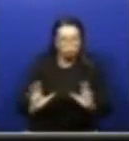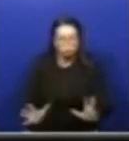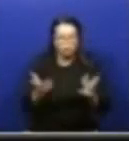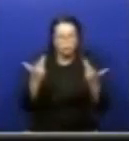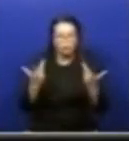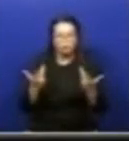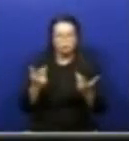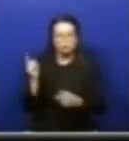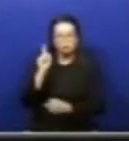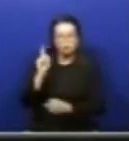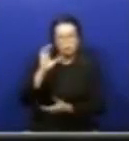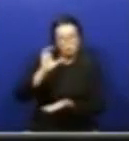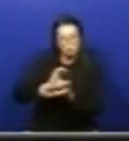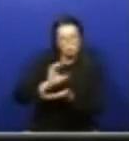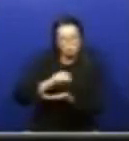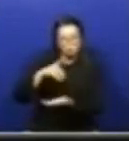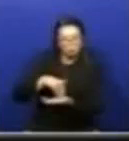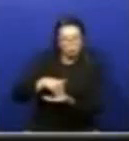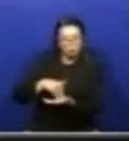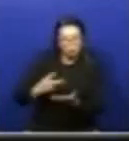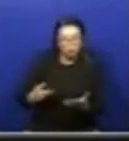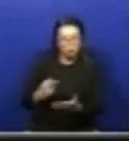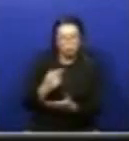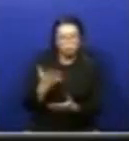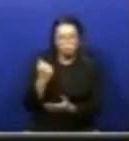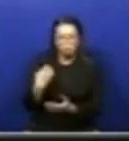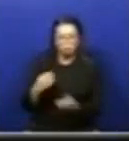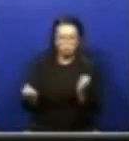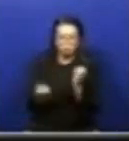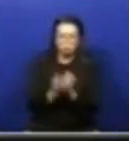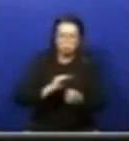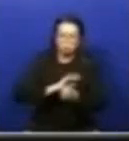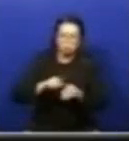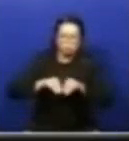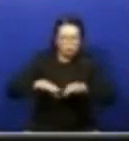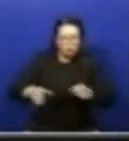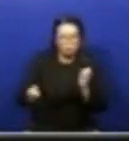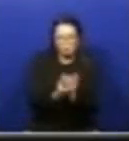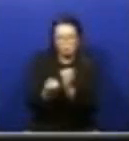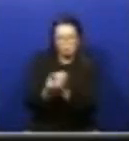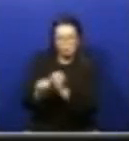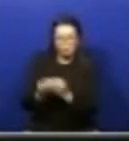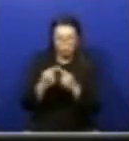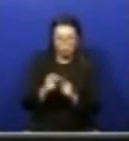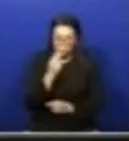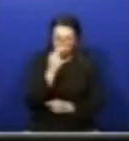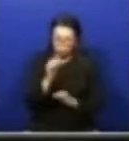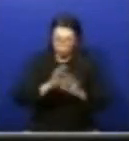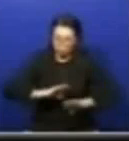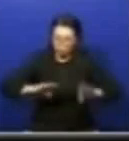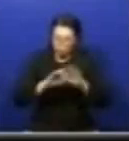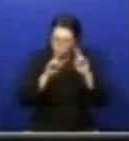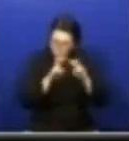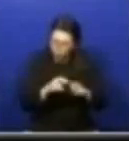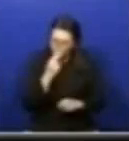เห็นด้วยครับที่จะงบกลับงบกลางเพราะว่ามันเกิดไอ้โควิดนี่แหละครับแต่มันต้องพิเคราะห์บางกระ